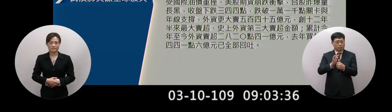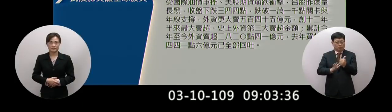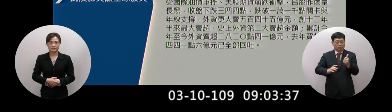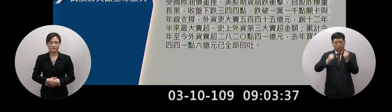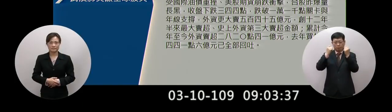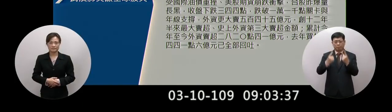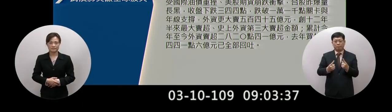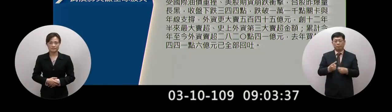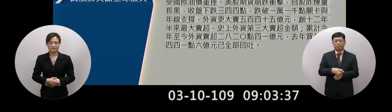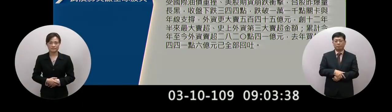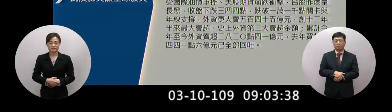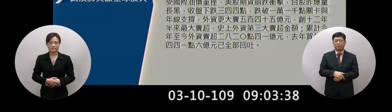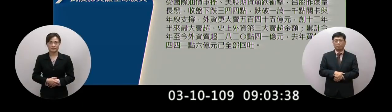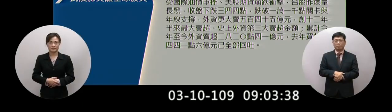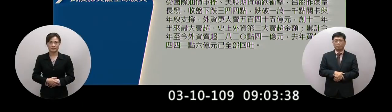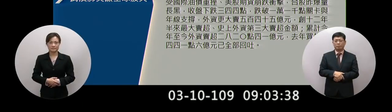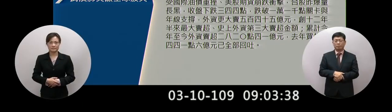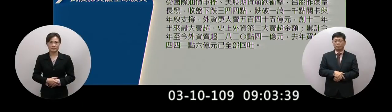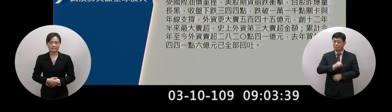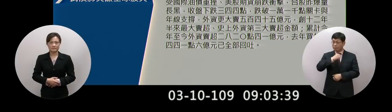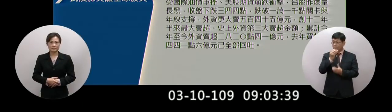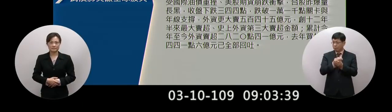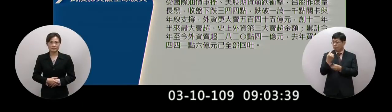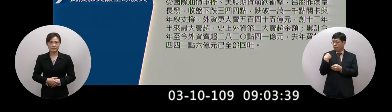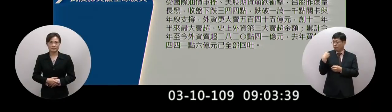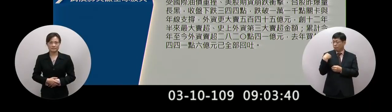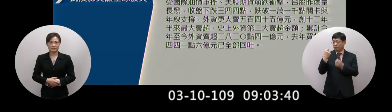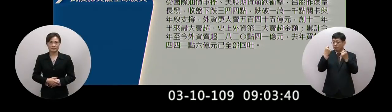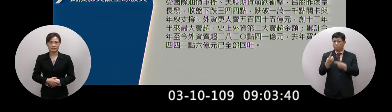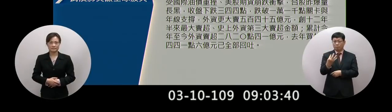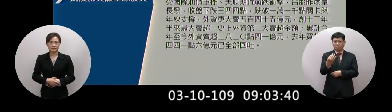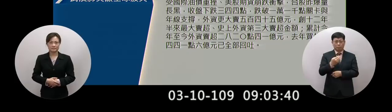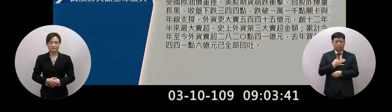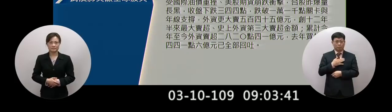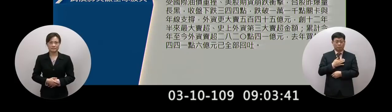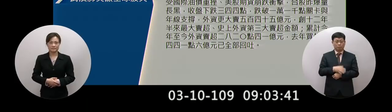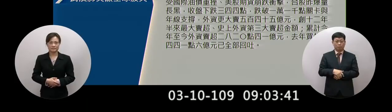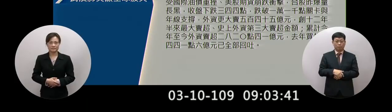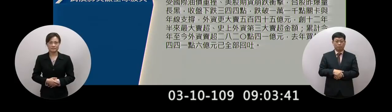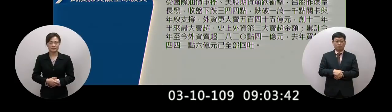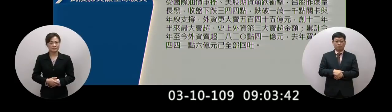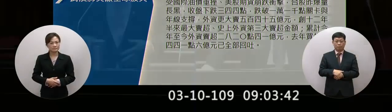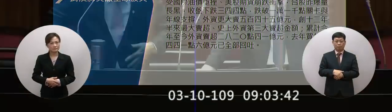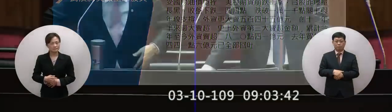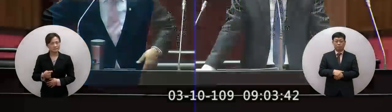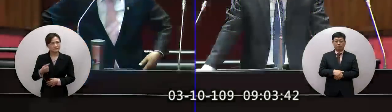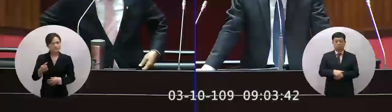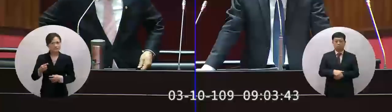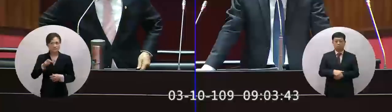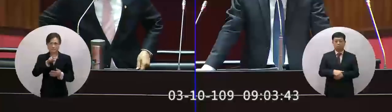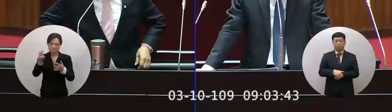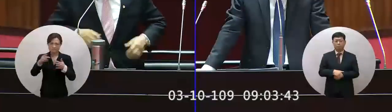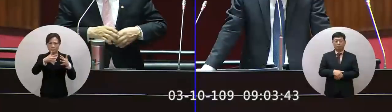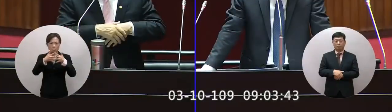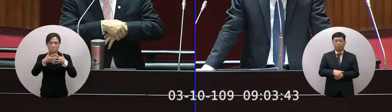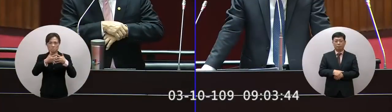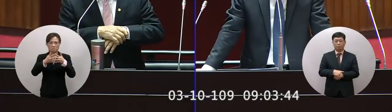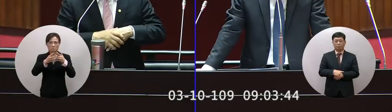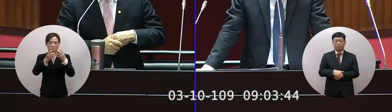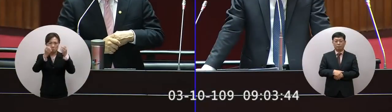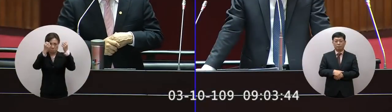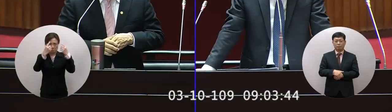都大跌啊。台湾股市昨天下跌多少，你知道吧？ 我们这个看到美国已经